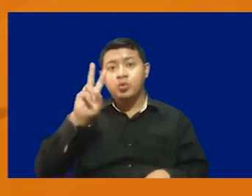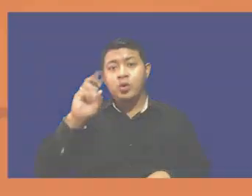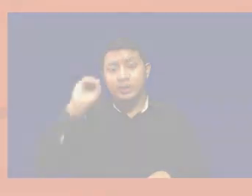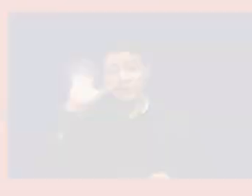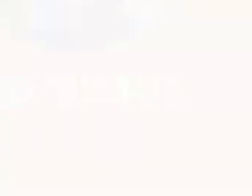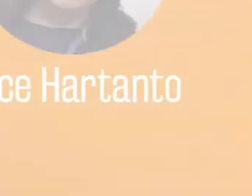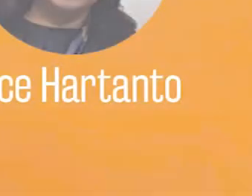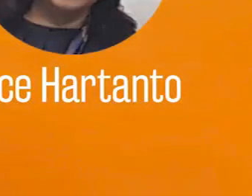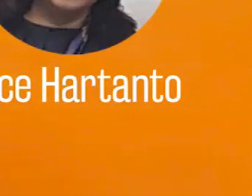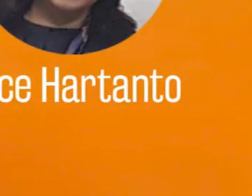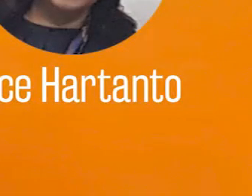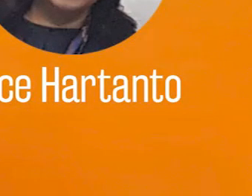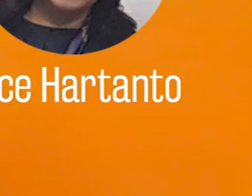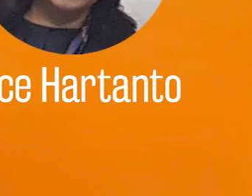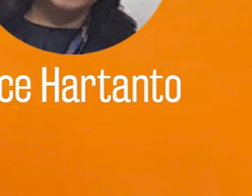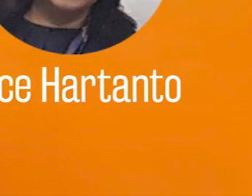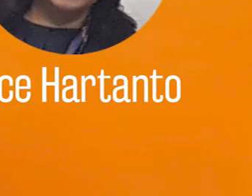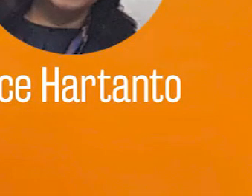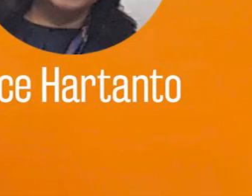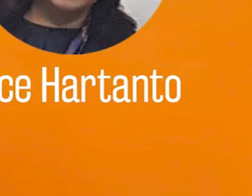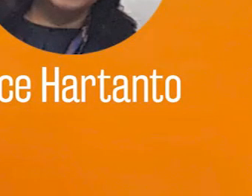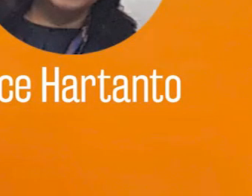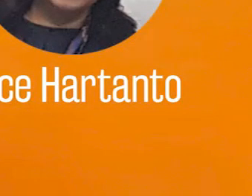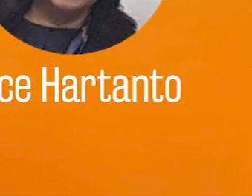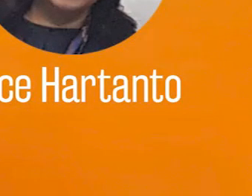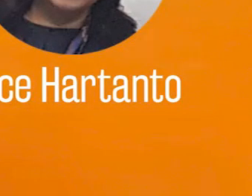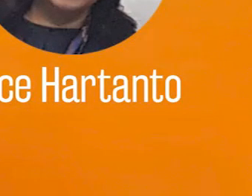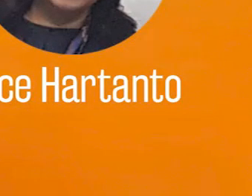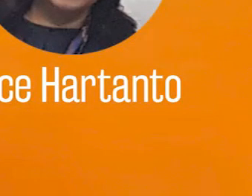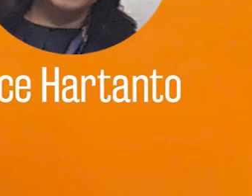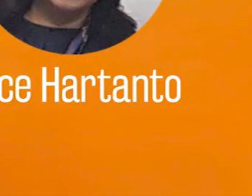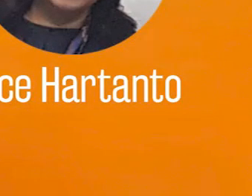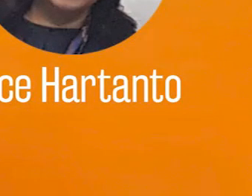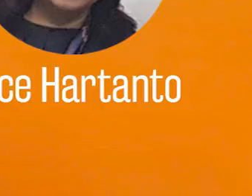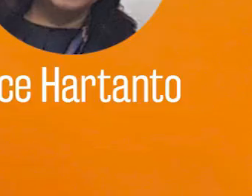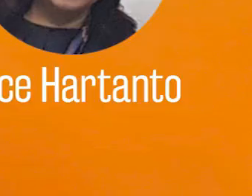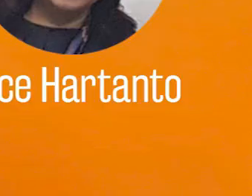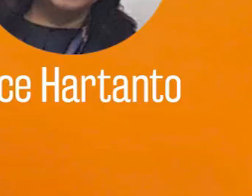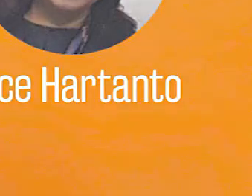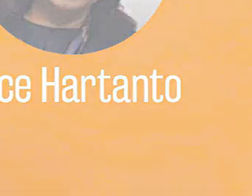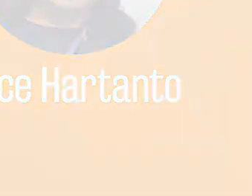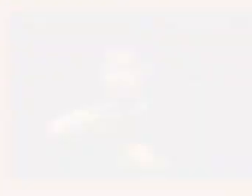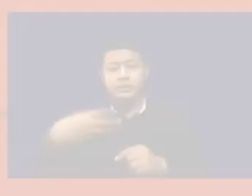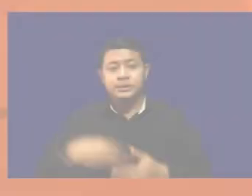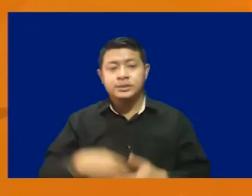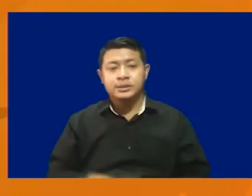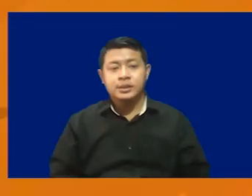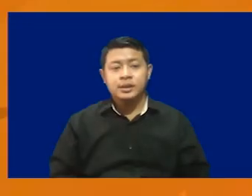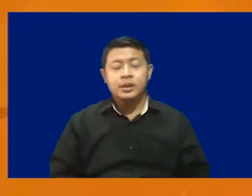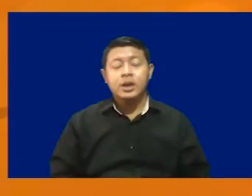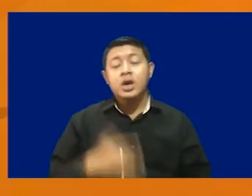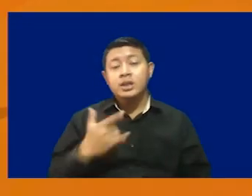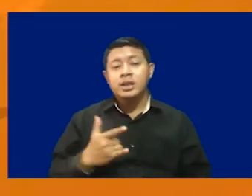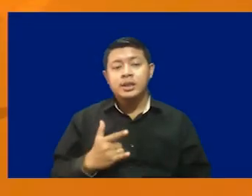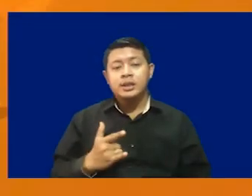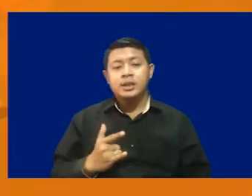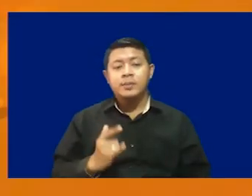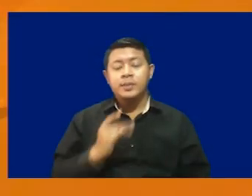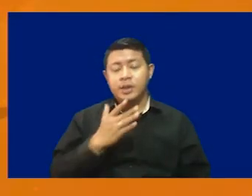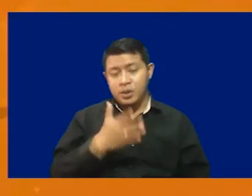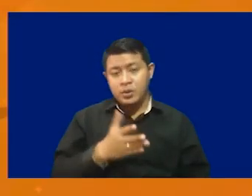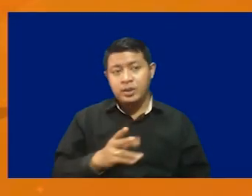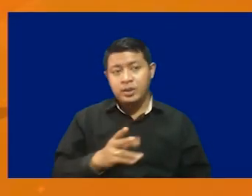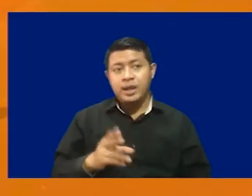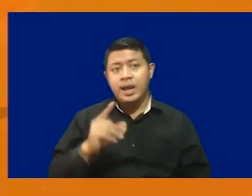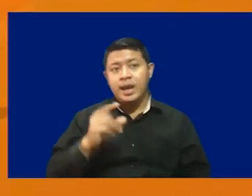ini, melainkan jam 14. Jadi untuk besok hari ketiga akan dibawakan oleh Ibu Grace Hartanto. Jangan lupa